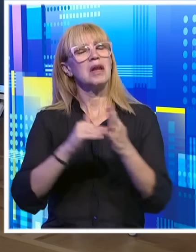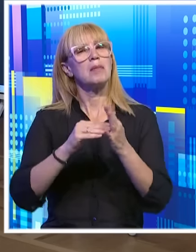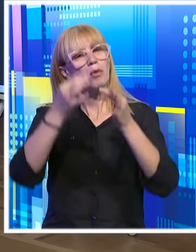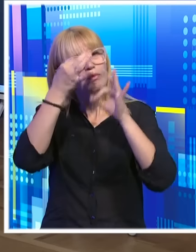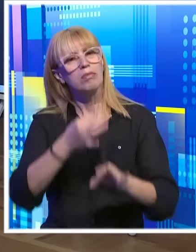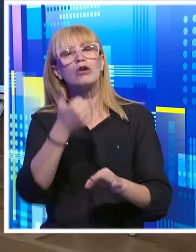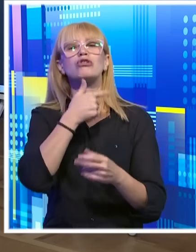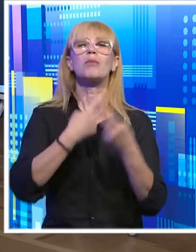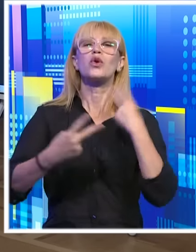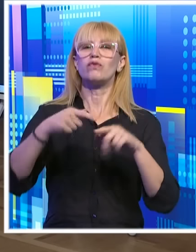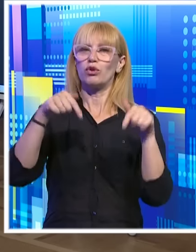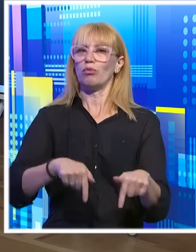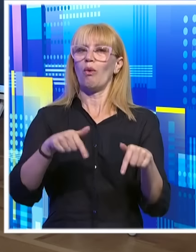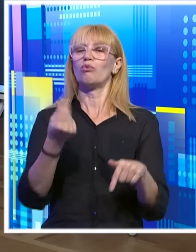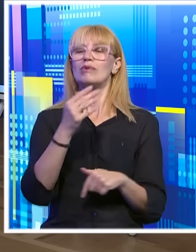u našoj zemlji.